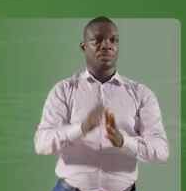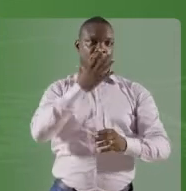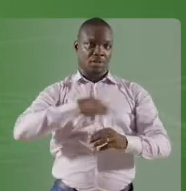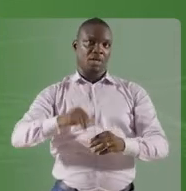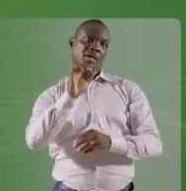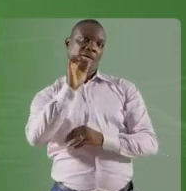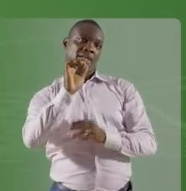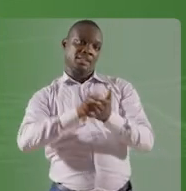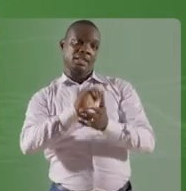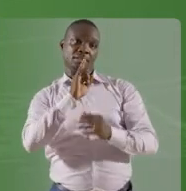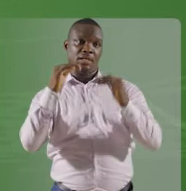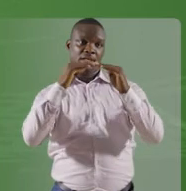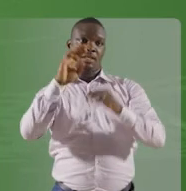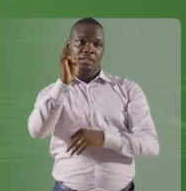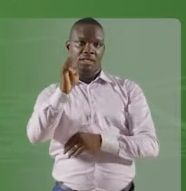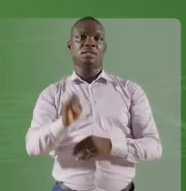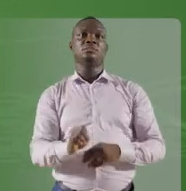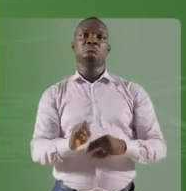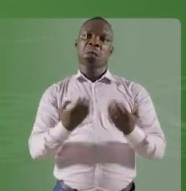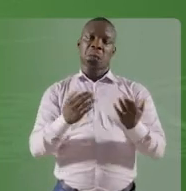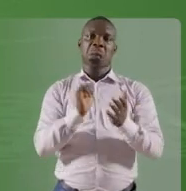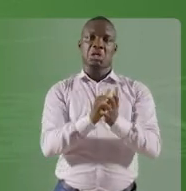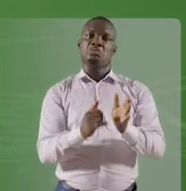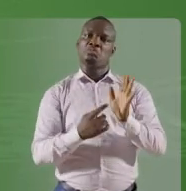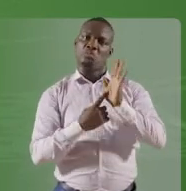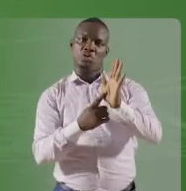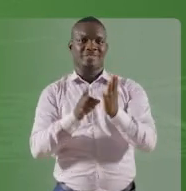Et cette égalité-là, on a dit que ça conduit directement